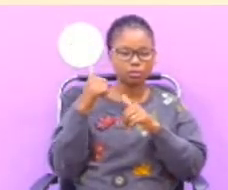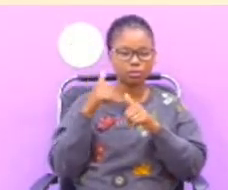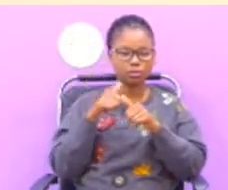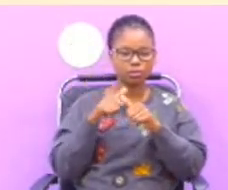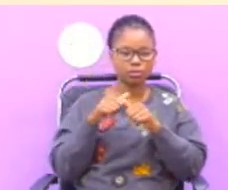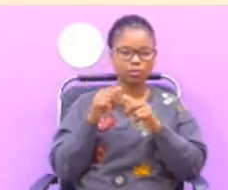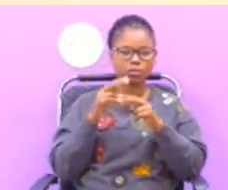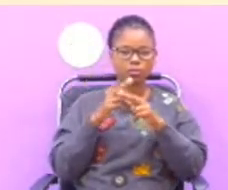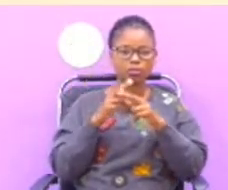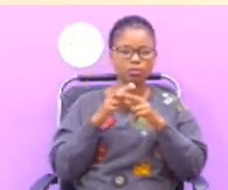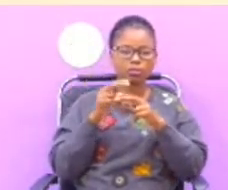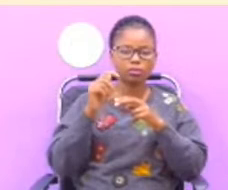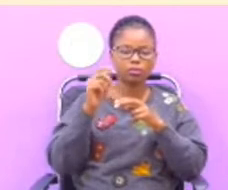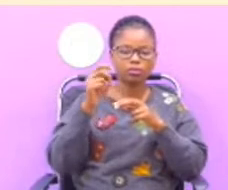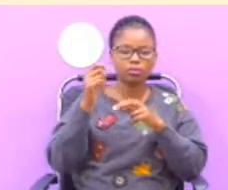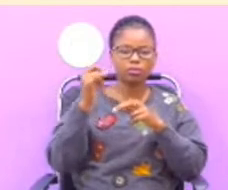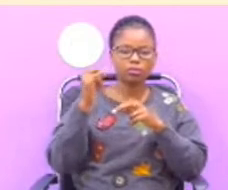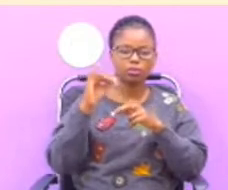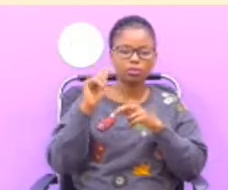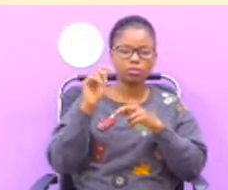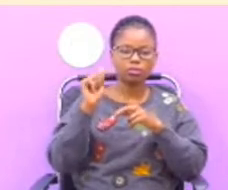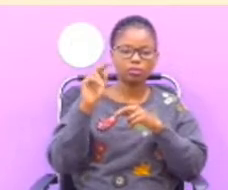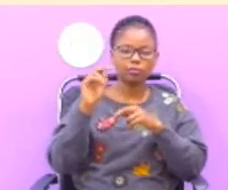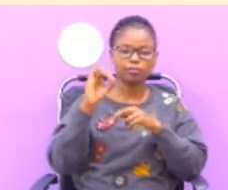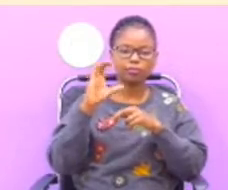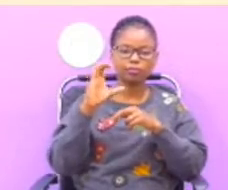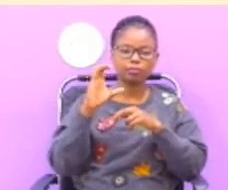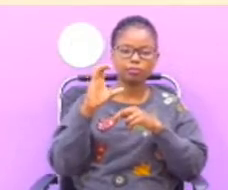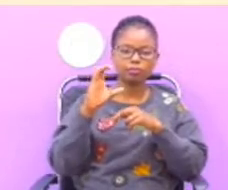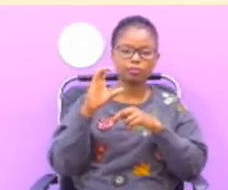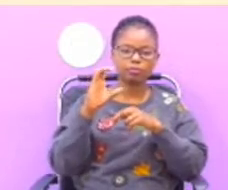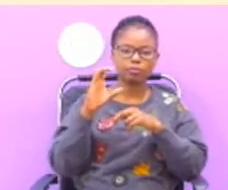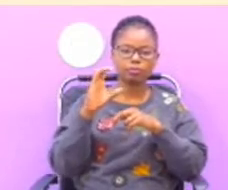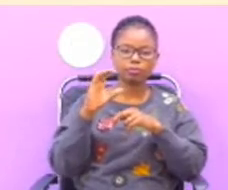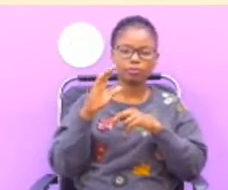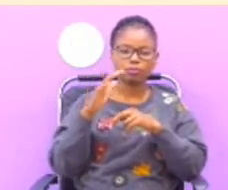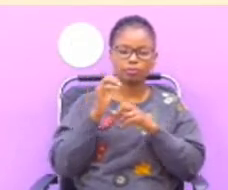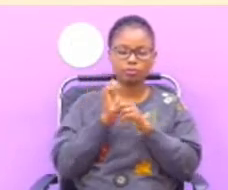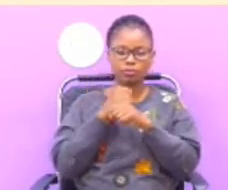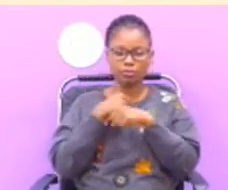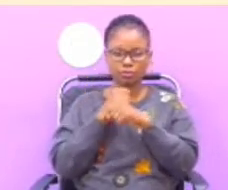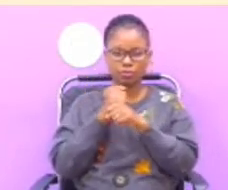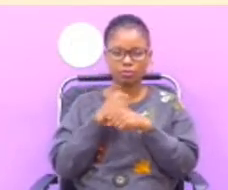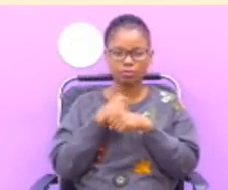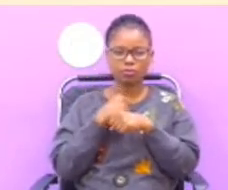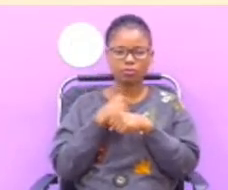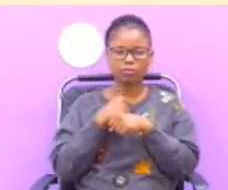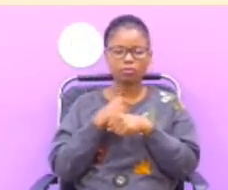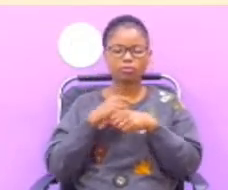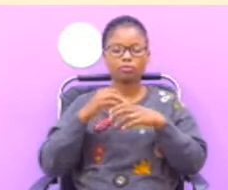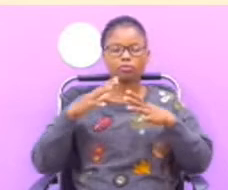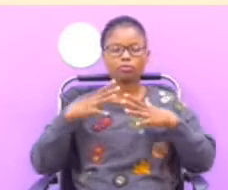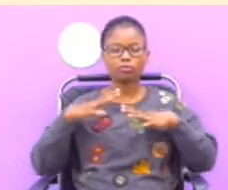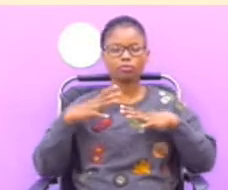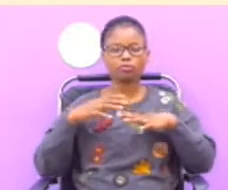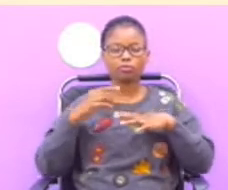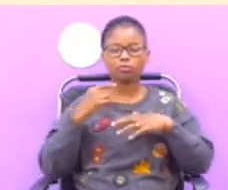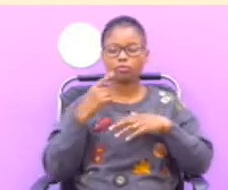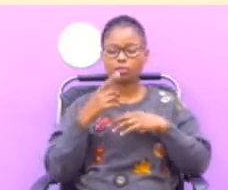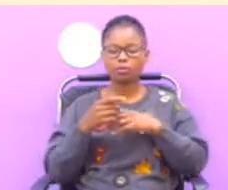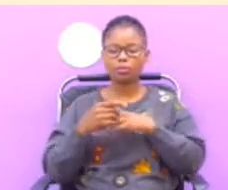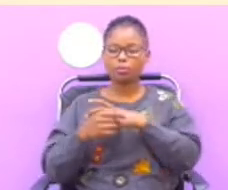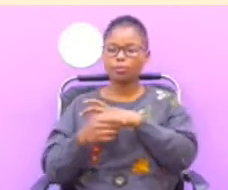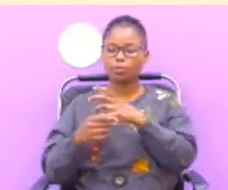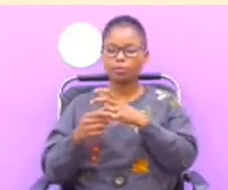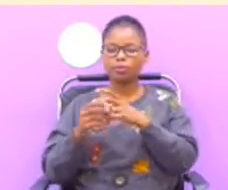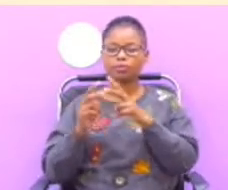yetagwo Titanic na mũmĩthondeki kana arĩa makĩmĩthondekaga makĩona hinya ũrĩa